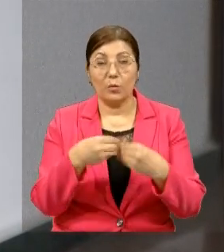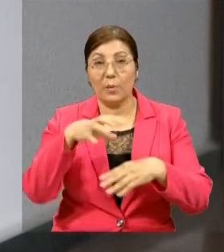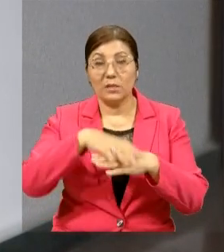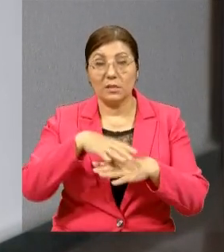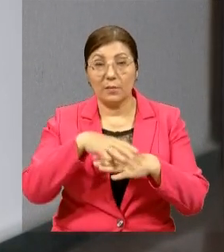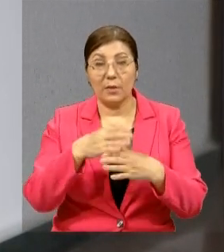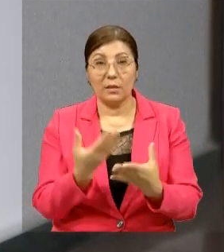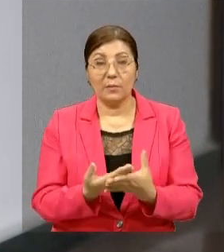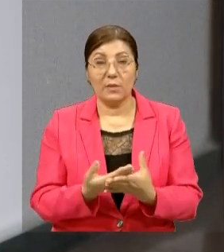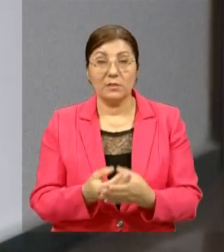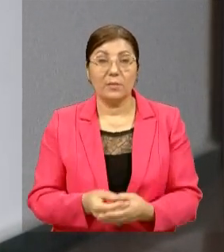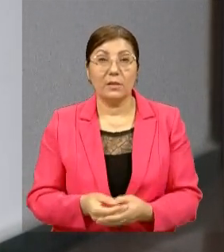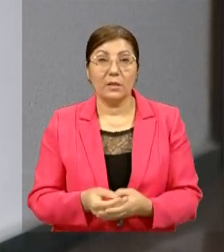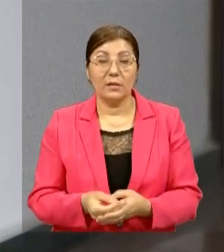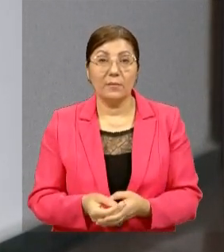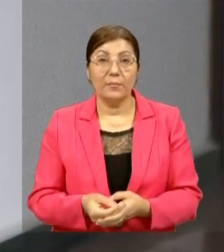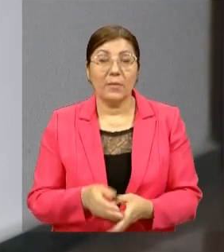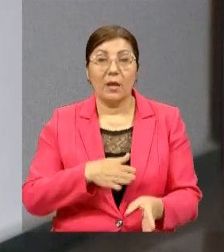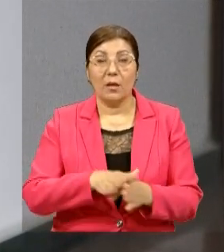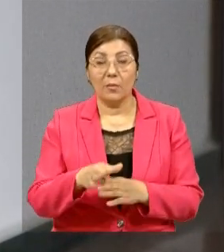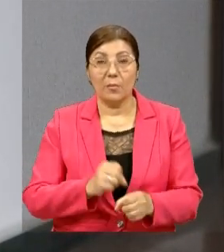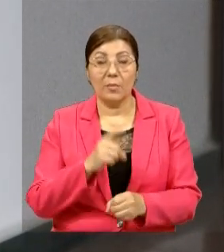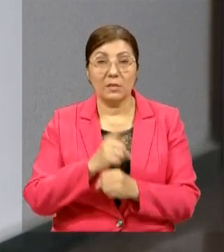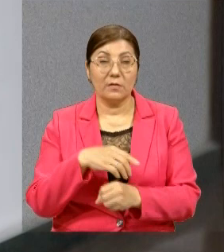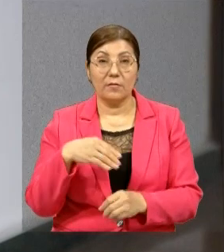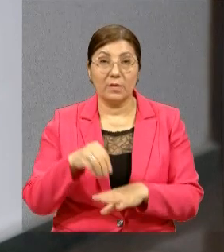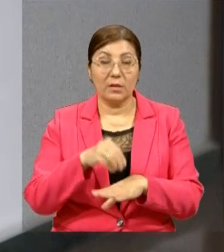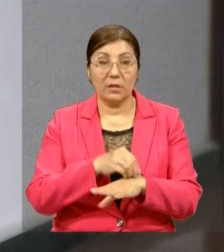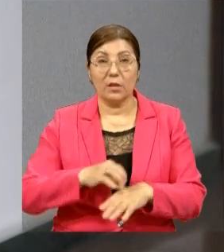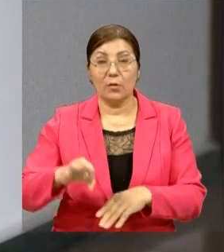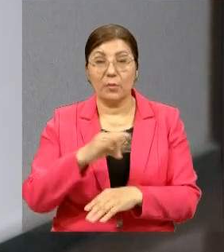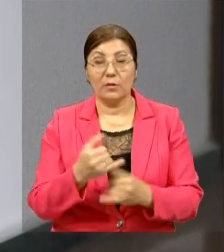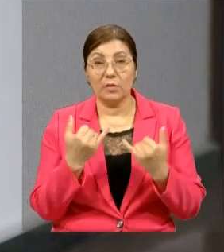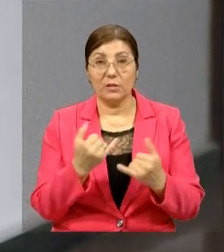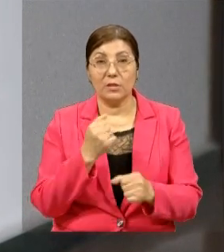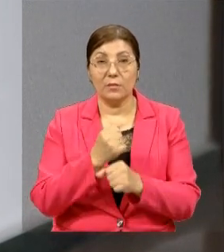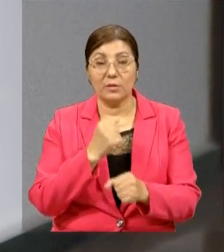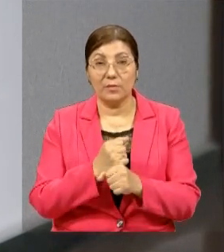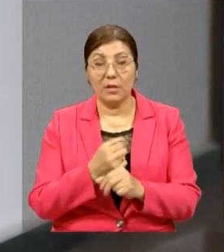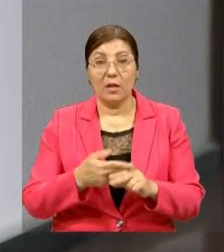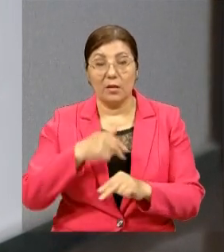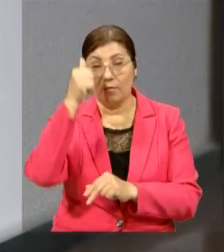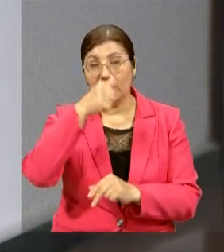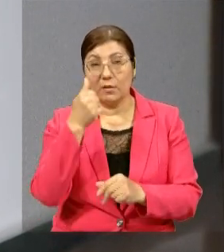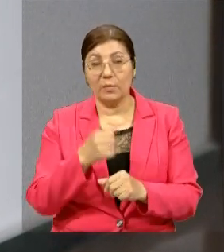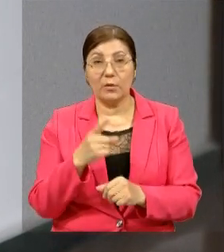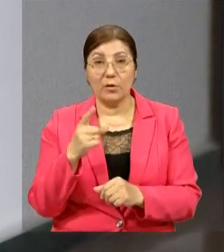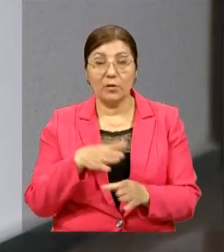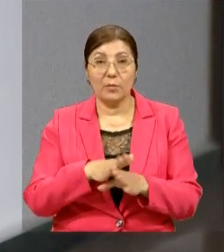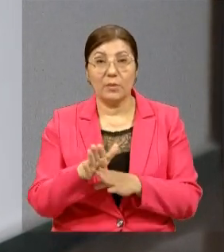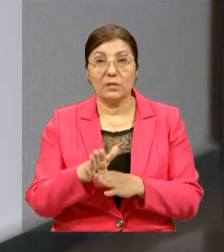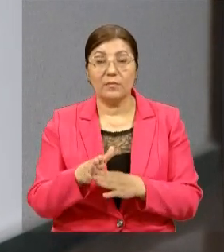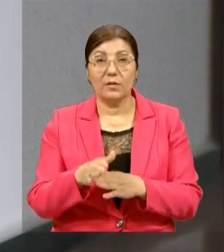рамках поручения Акима области в рамках исполнения поручения Акима области в данное время мы разработали в этом году уже полностью